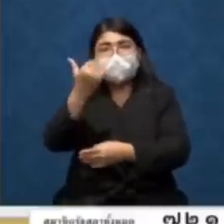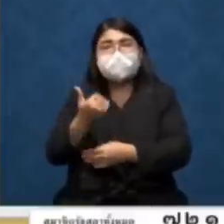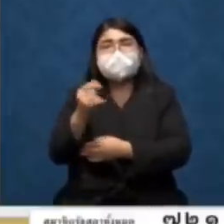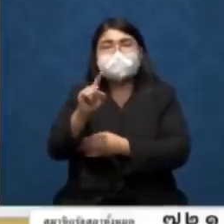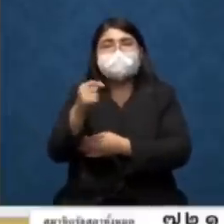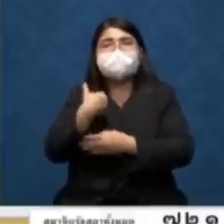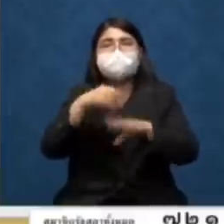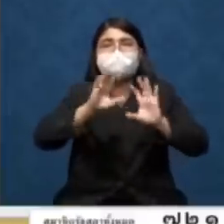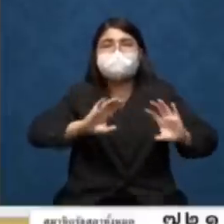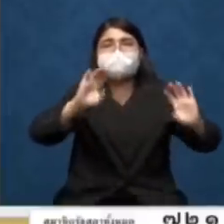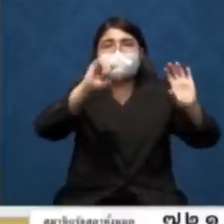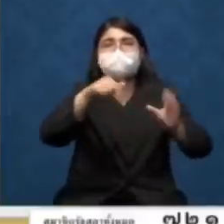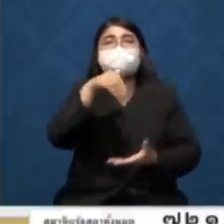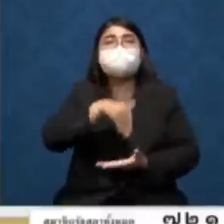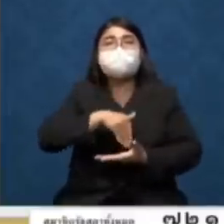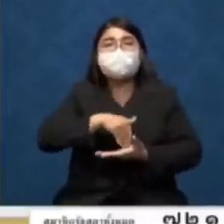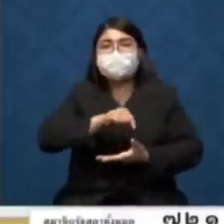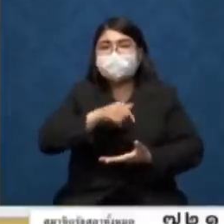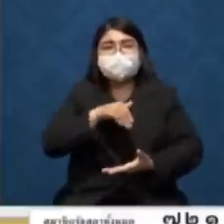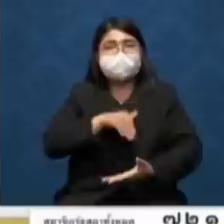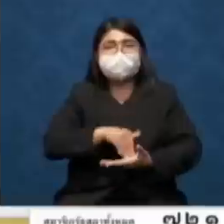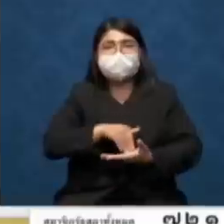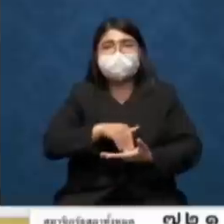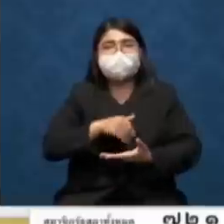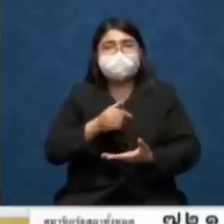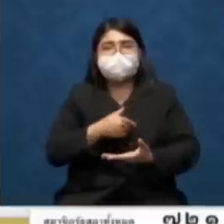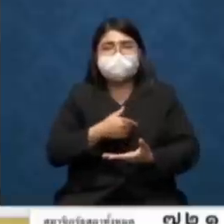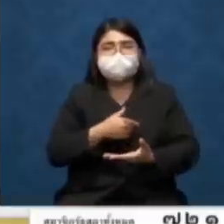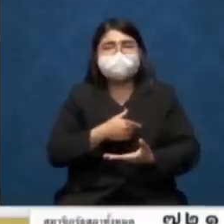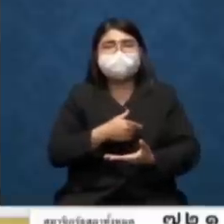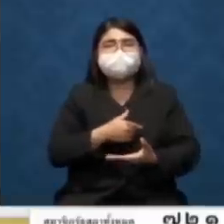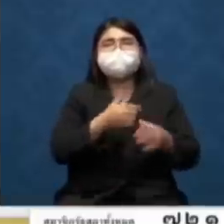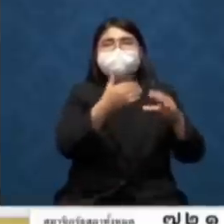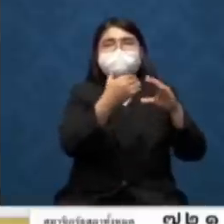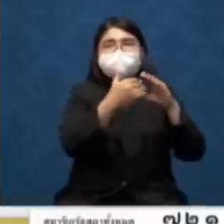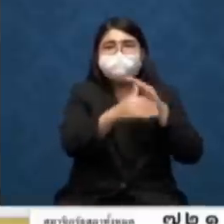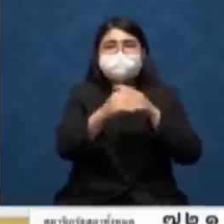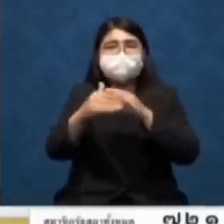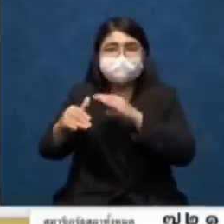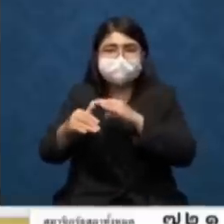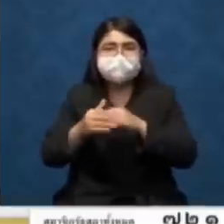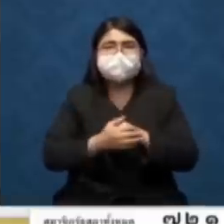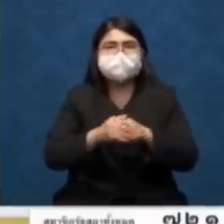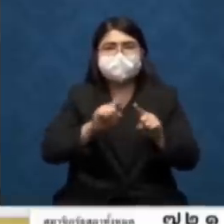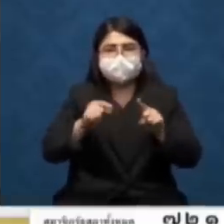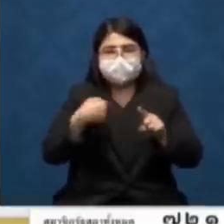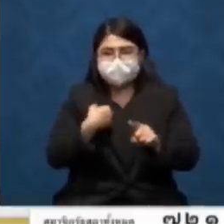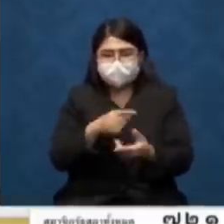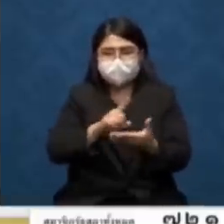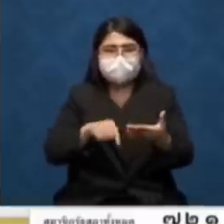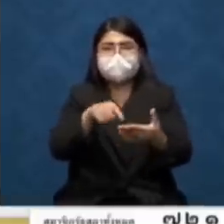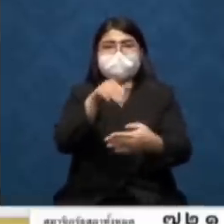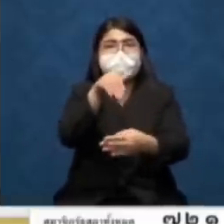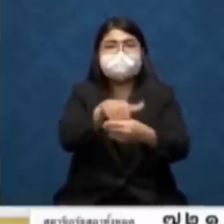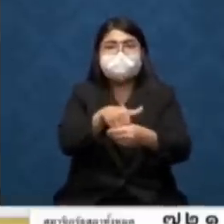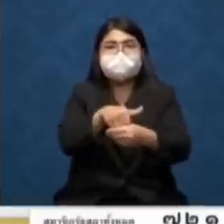การตัวแทนของส่นกลางที่ส่นกลางส่งเอไปไ้อย่พ้นที่ต่างๆ ไม่มีการเลอกตงเด็ขาดสำหร